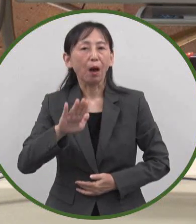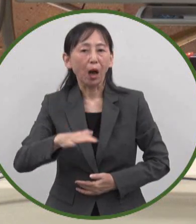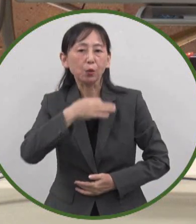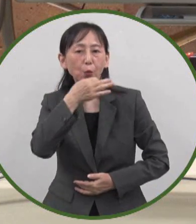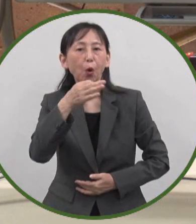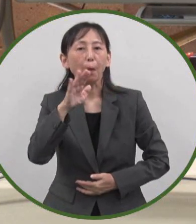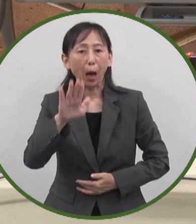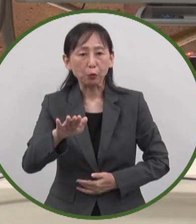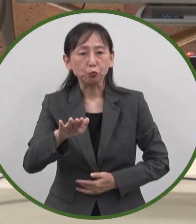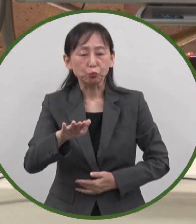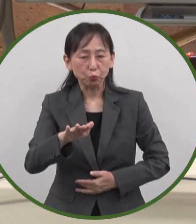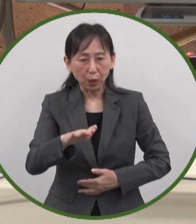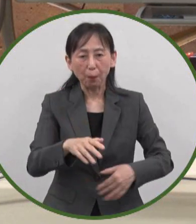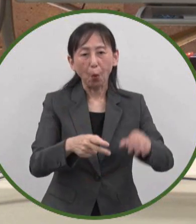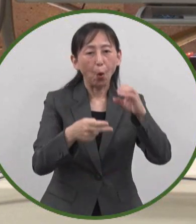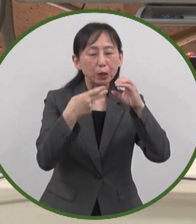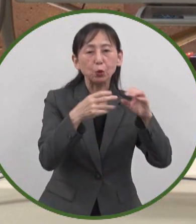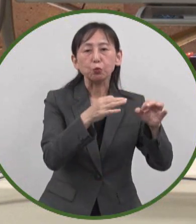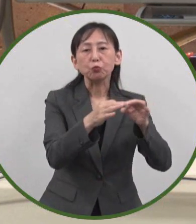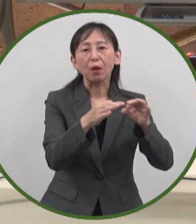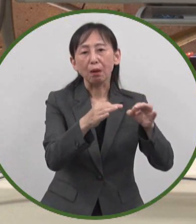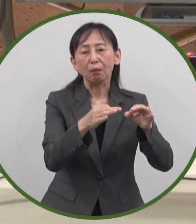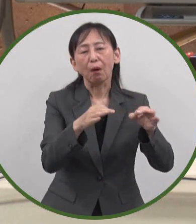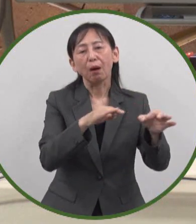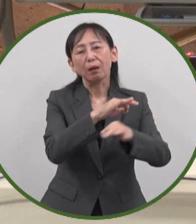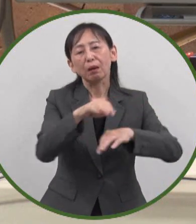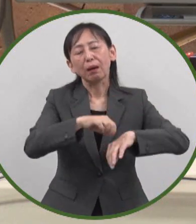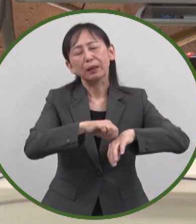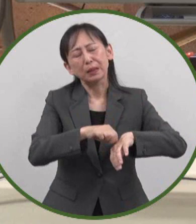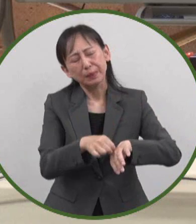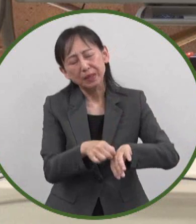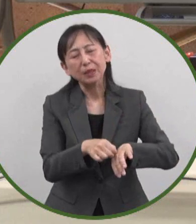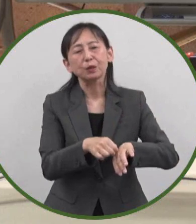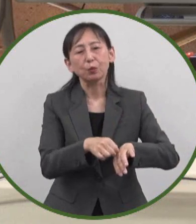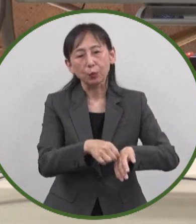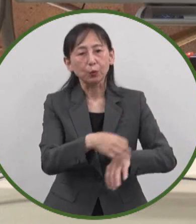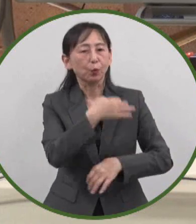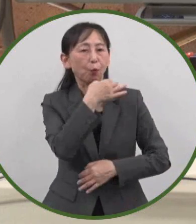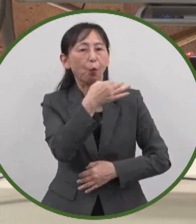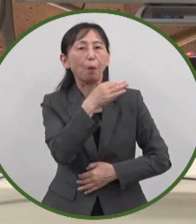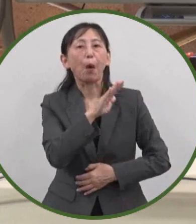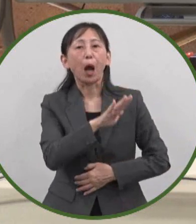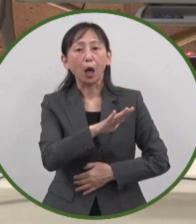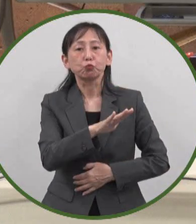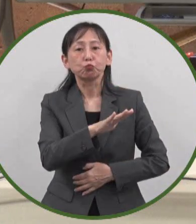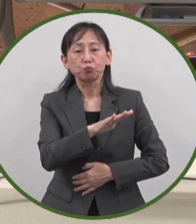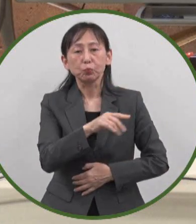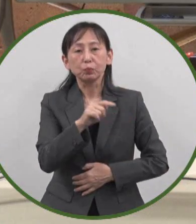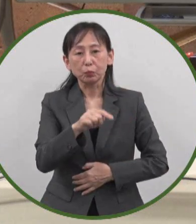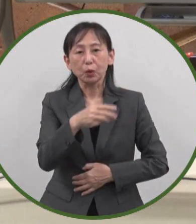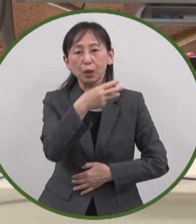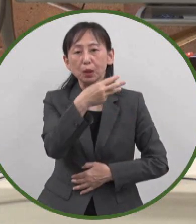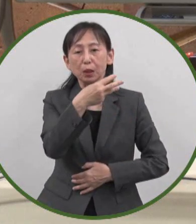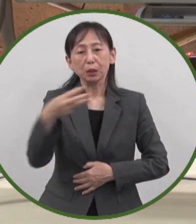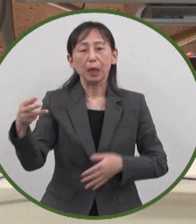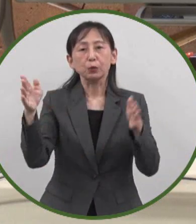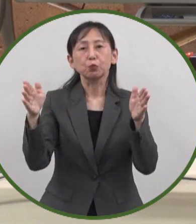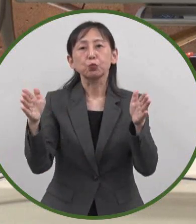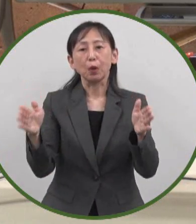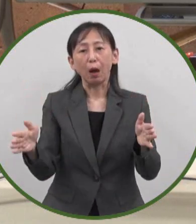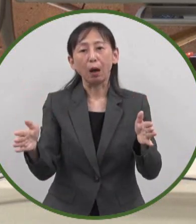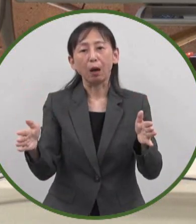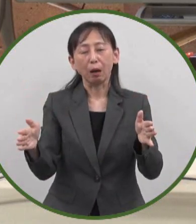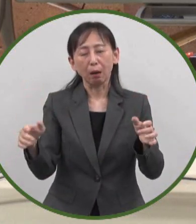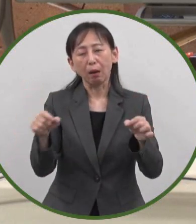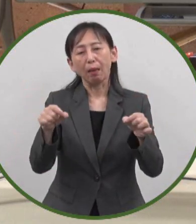からは経営がもう立ち行かなくなるといった声があります。で、期限まで3週間余りと一部の